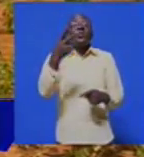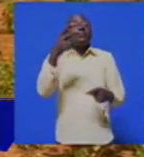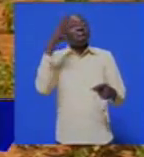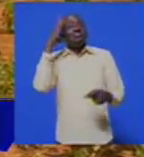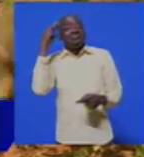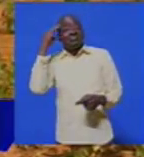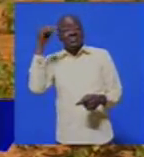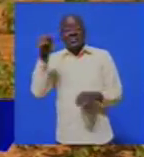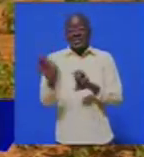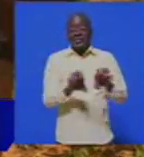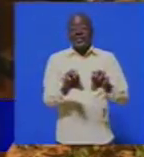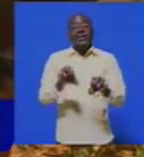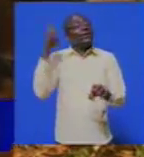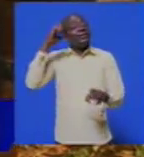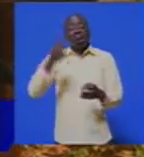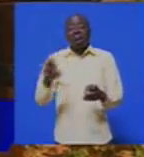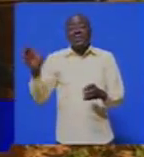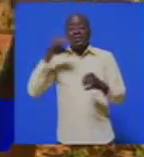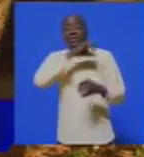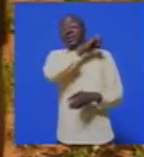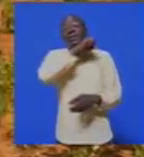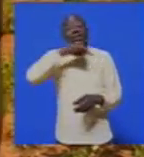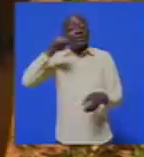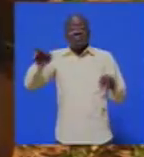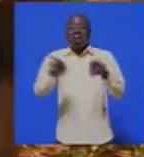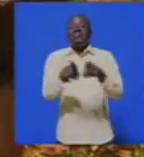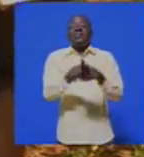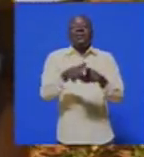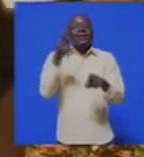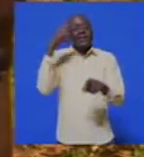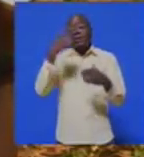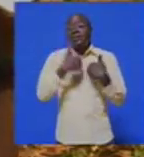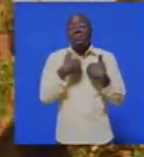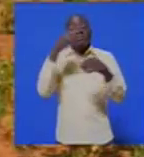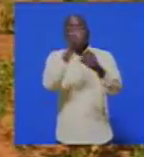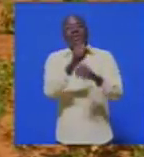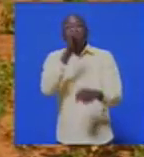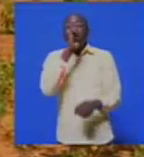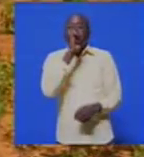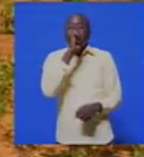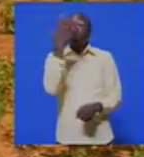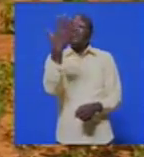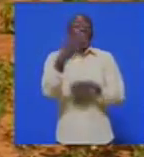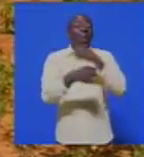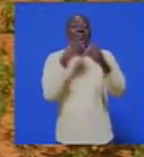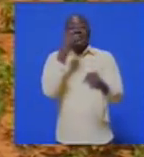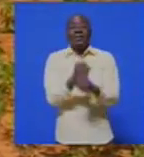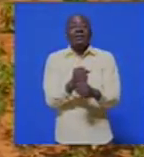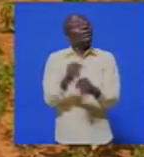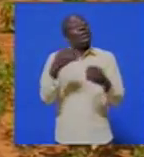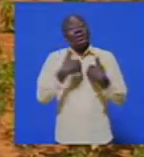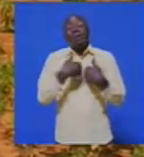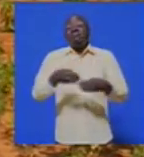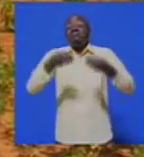j'ai un champ qui est en haut qui a ce même expérience que j'ai fait, qui n'a pas bénéficié de l'eau, qui a fait près de 5 ans et qui n'a même pas commencé à bien